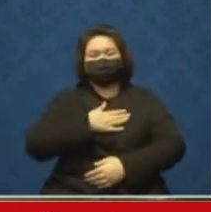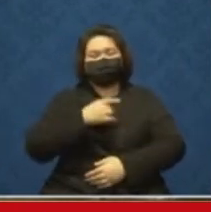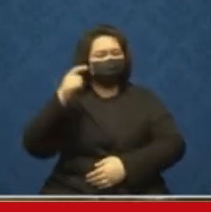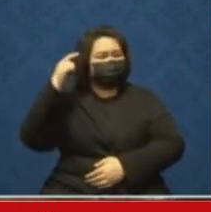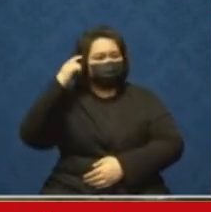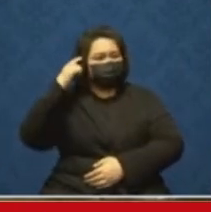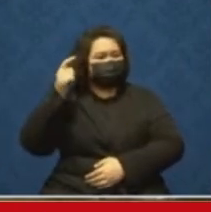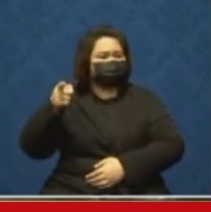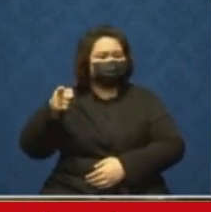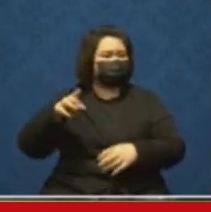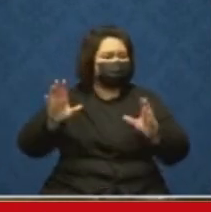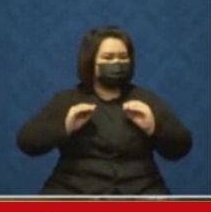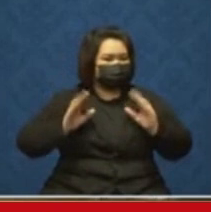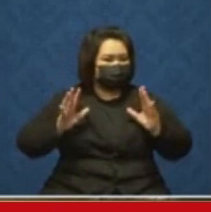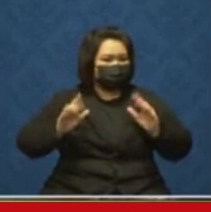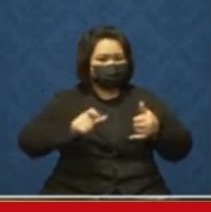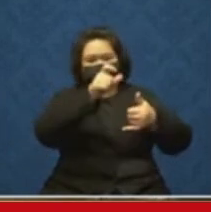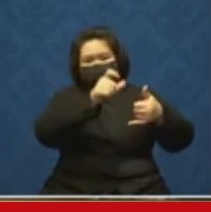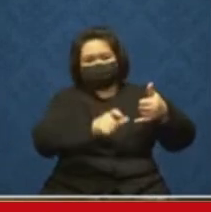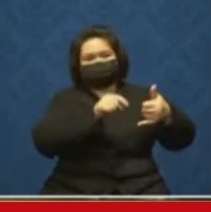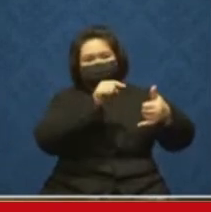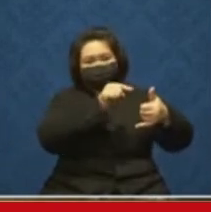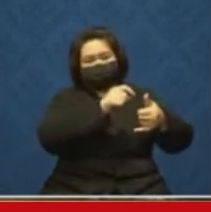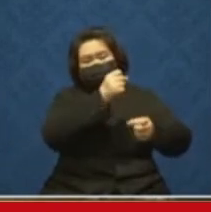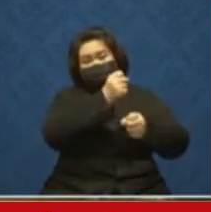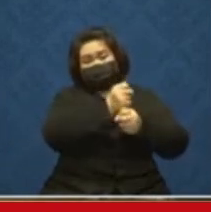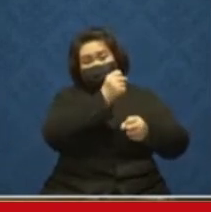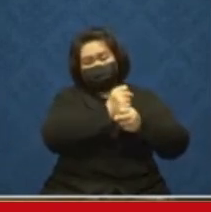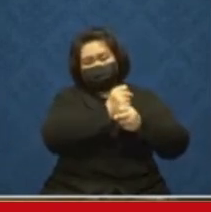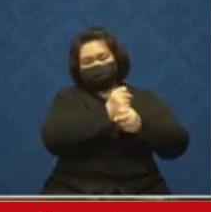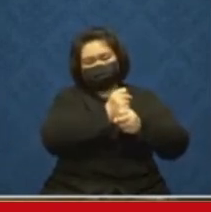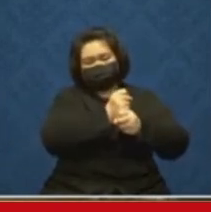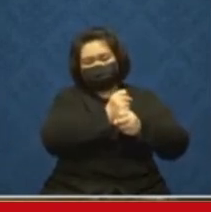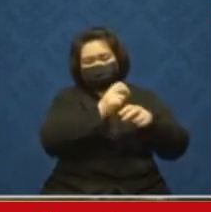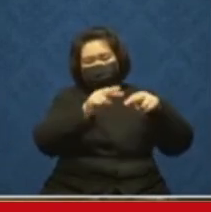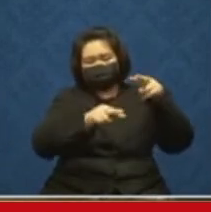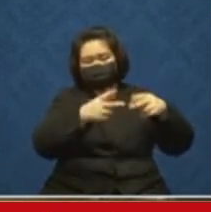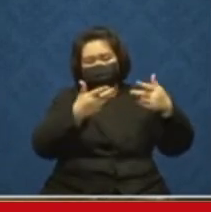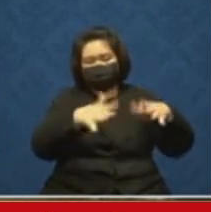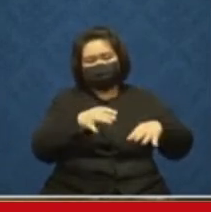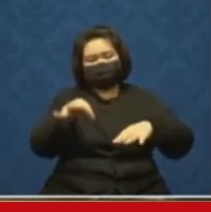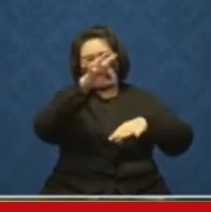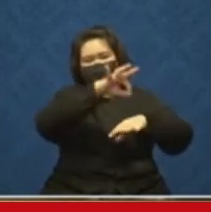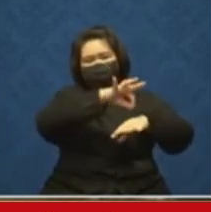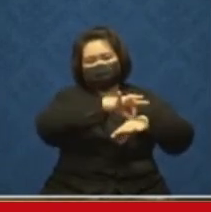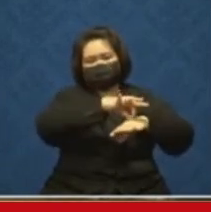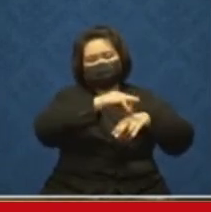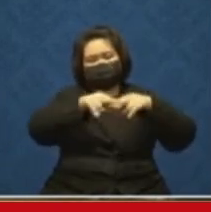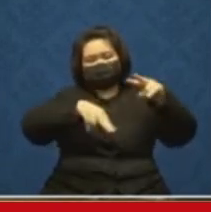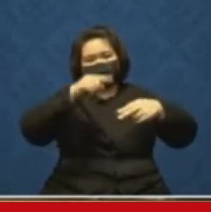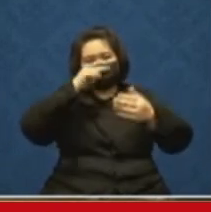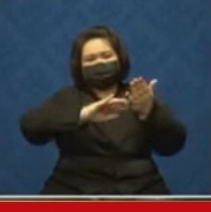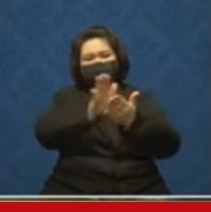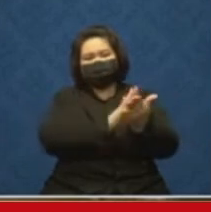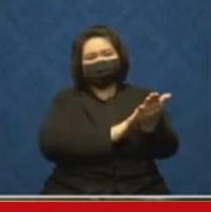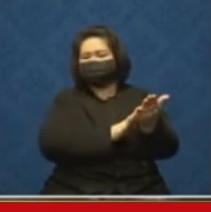ผมไม่สามารถไว้วางใจทานรฐมนตีชัยวุธนาคมานุสอนให้ดลงตำแหน่งรัฐมนตรีให้บริหารราชการ